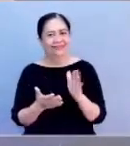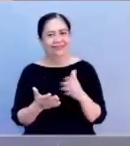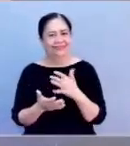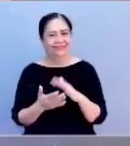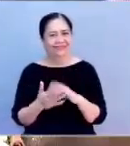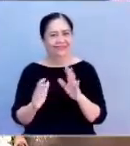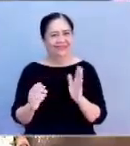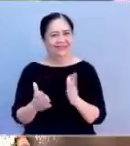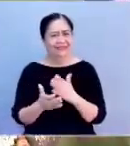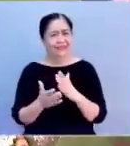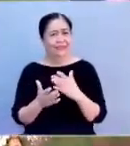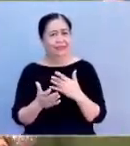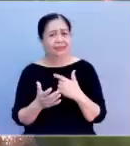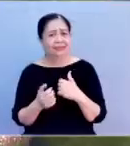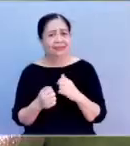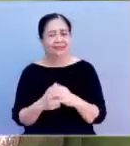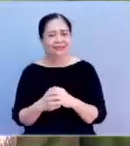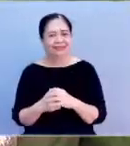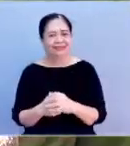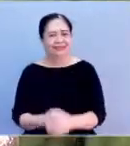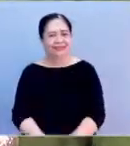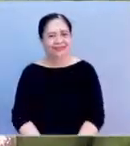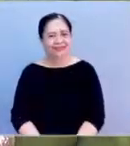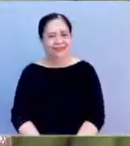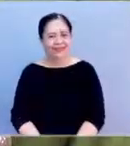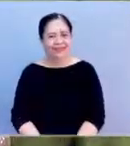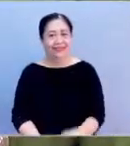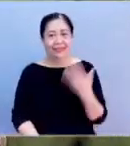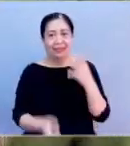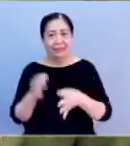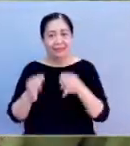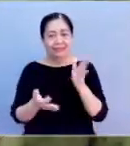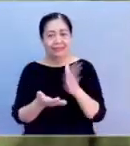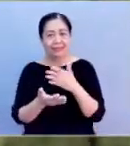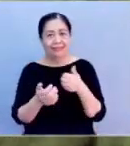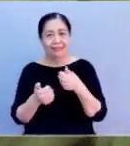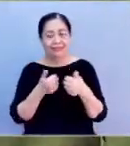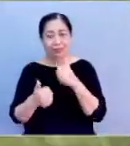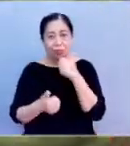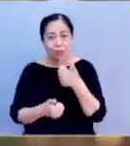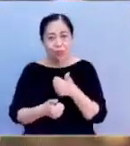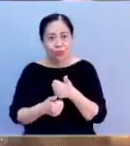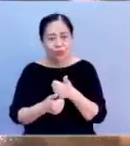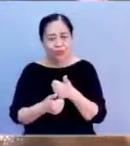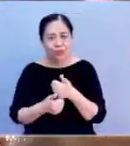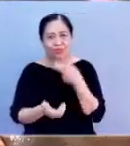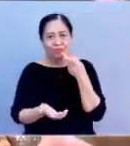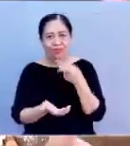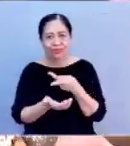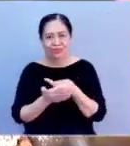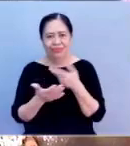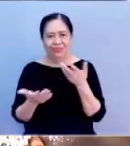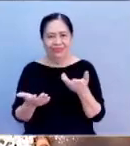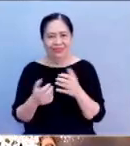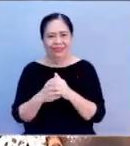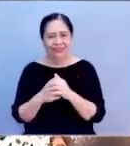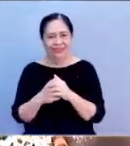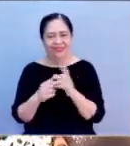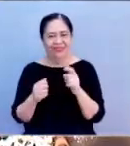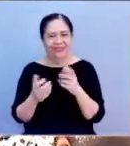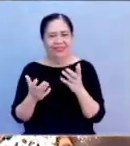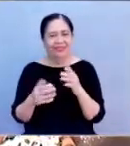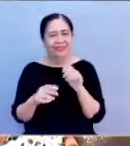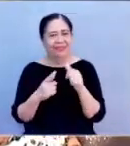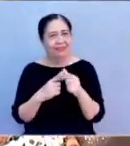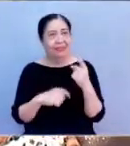ganito. Onda. Eto, tapos, alam mo, pinag-judge ako ng singing competition bukas. Oh. So, paano? Sige, nakita mo ako sino. On the first day